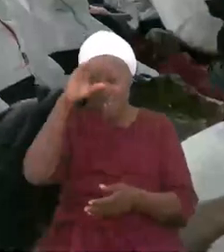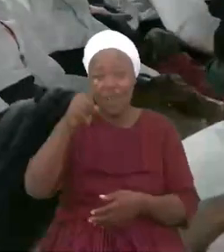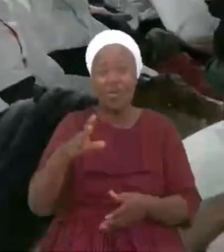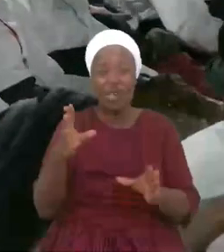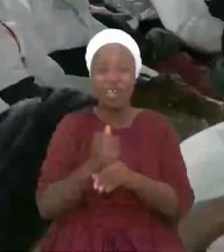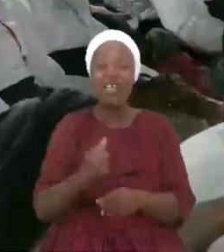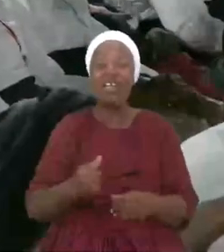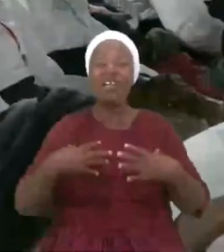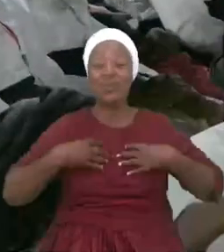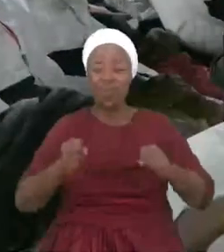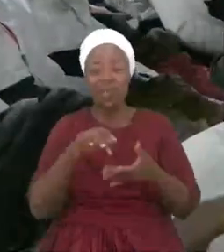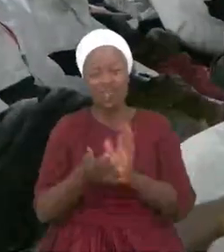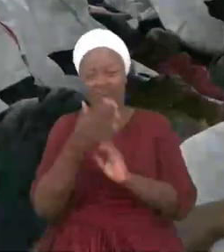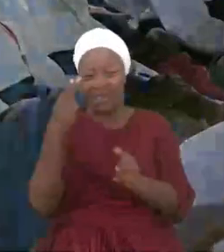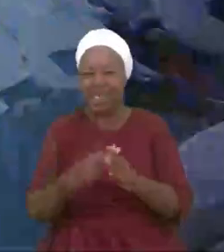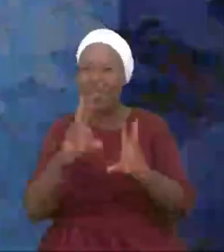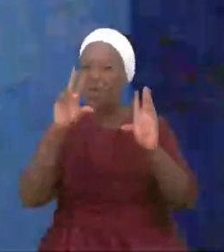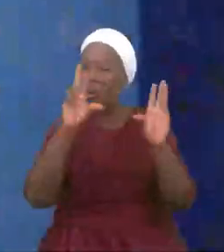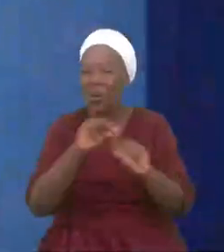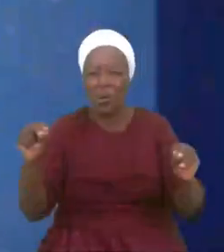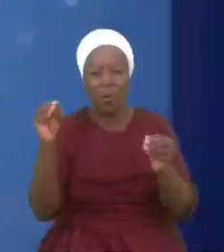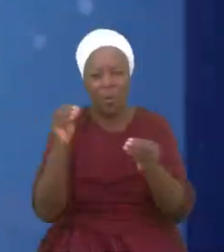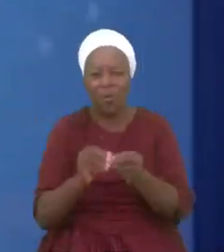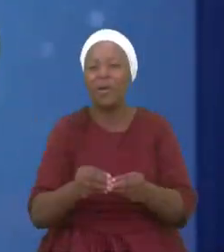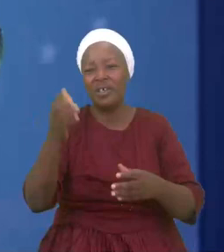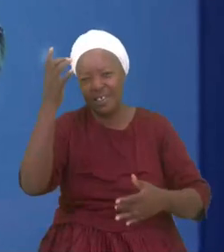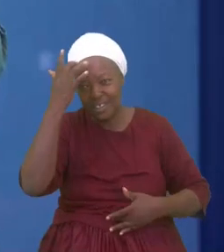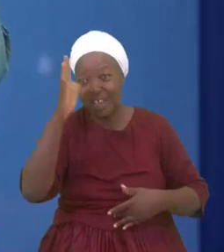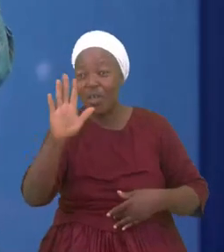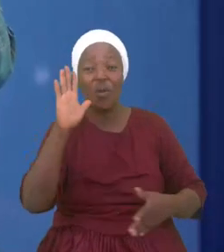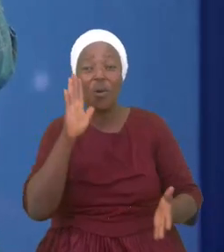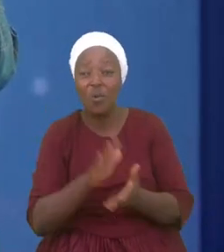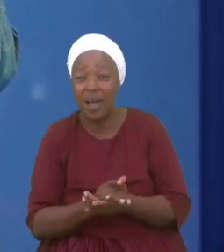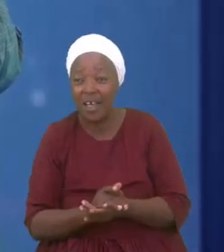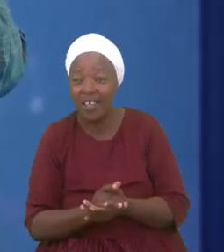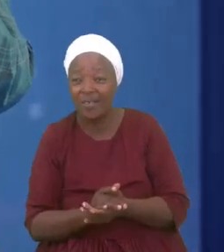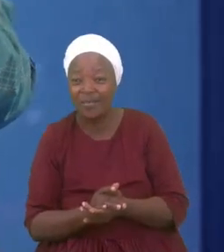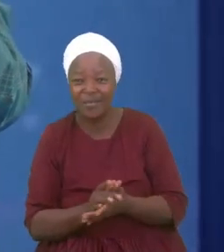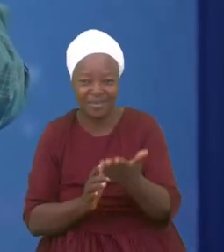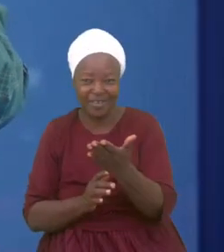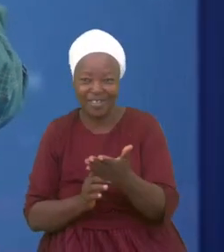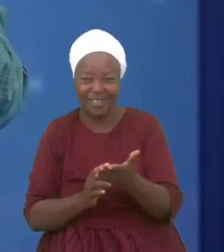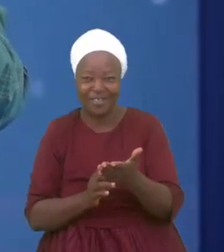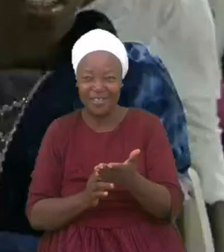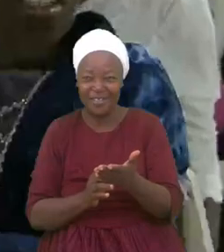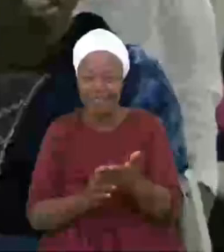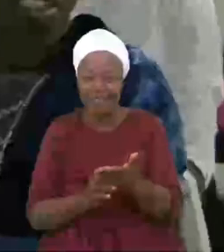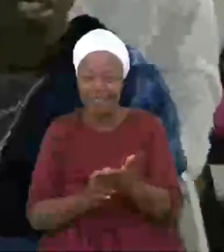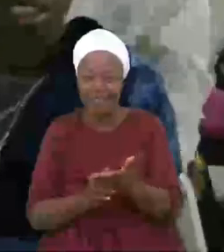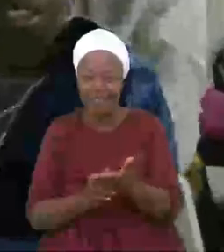ton mari ton mari sera bien portant il y a peu de maladies ta